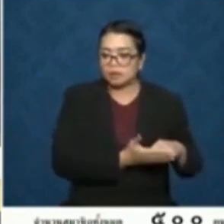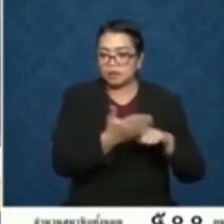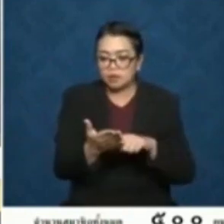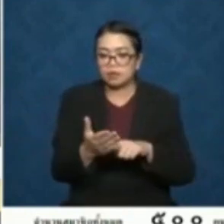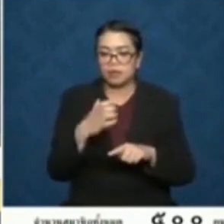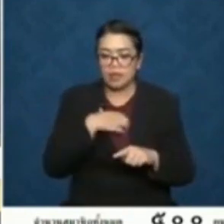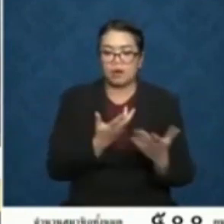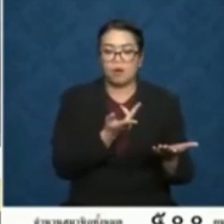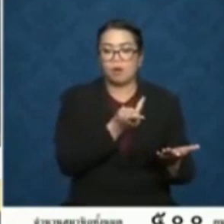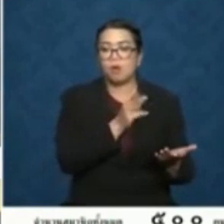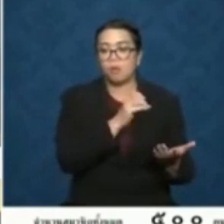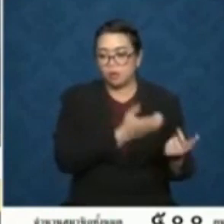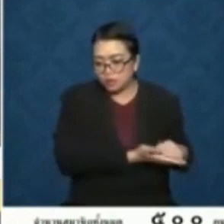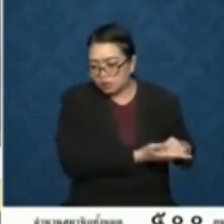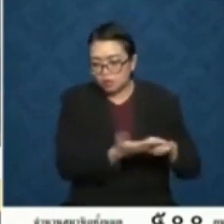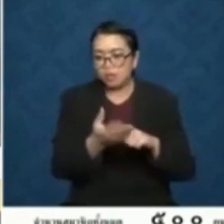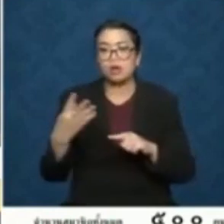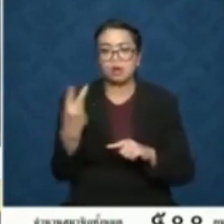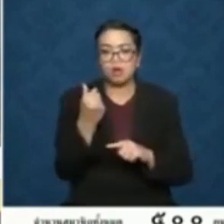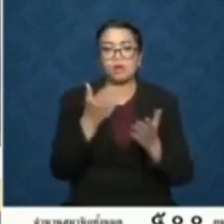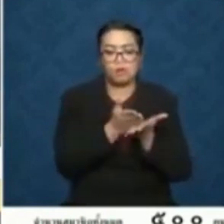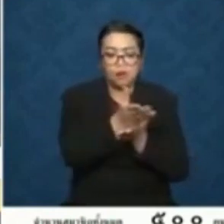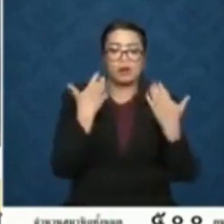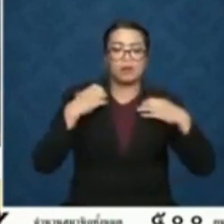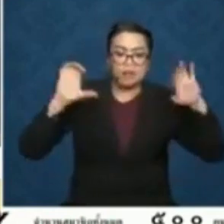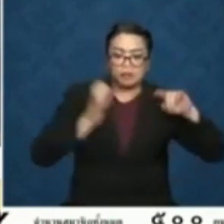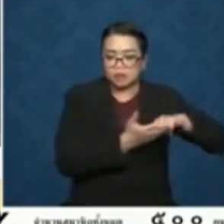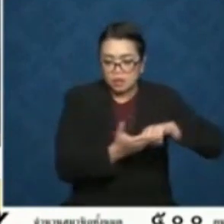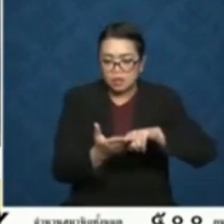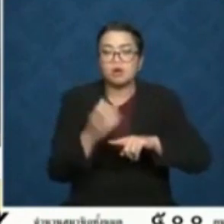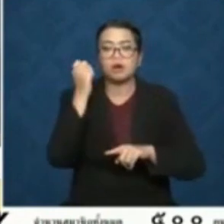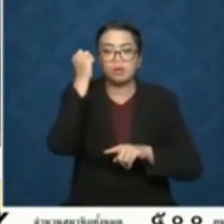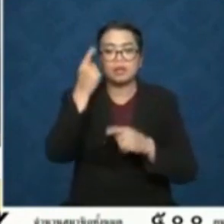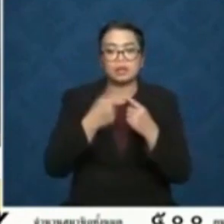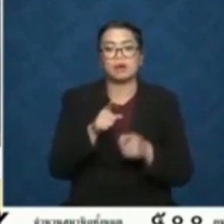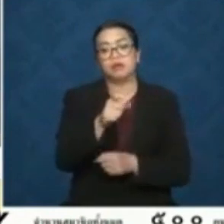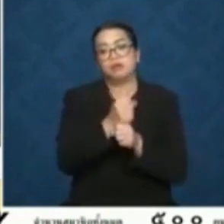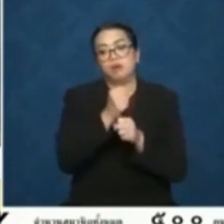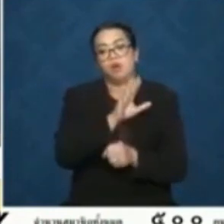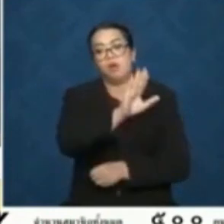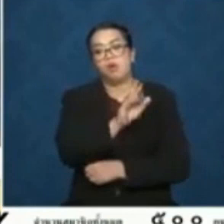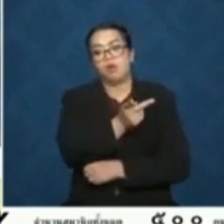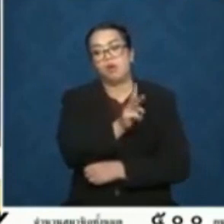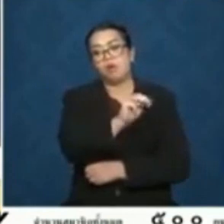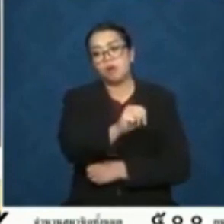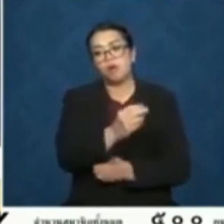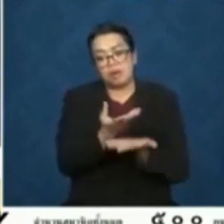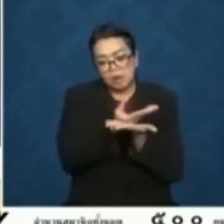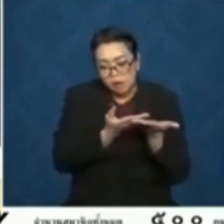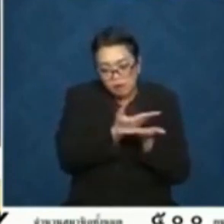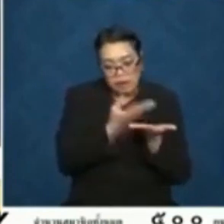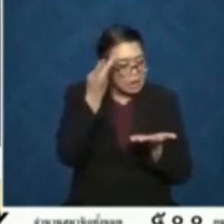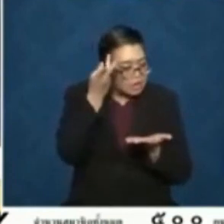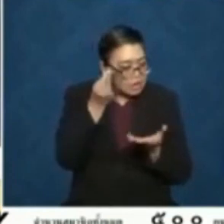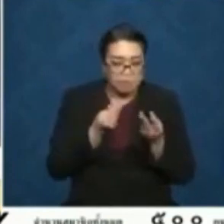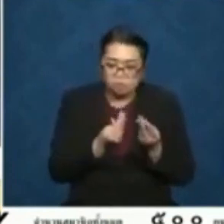ดีผมเข้าใจดีว่าท่านก็อยากให้ทางครม.เนี่ยส่งมาให้เร็วที่สุดแต่นี่คือการทำงาน